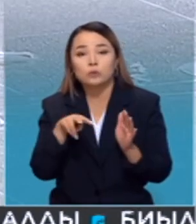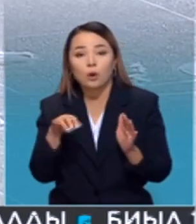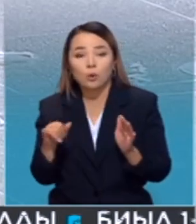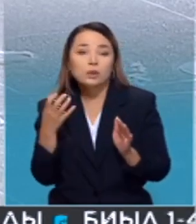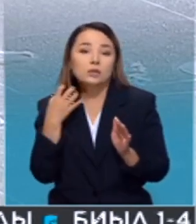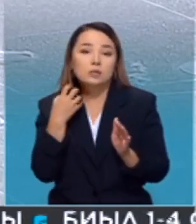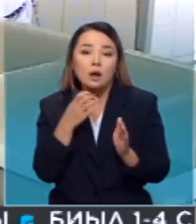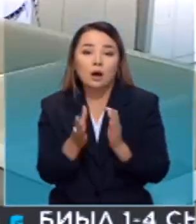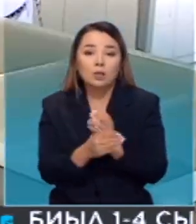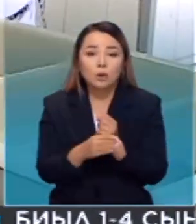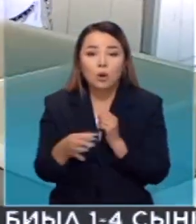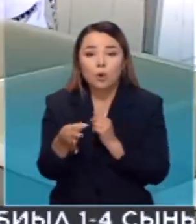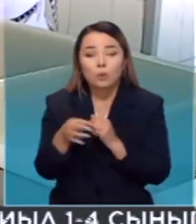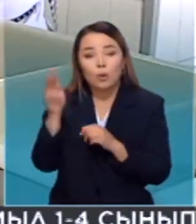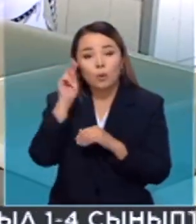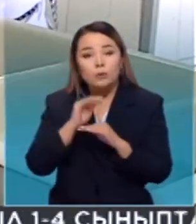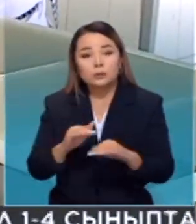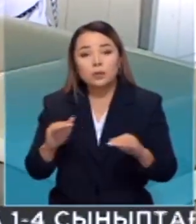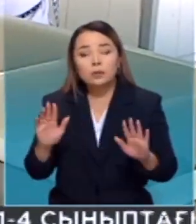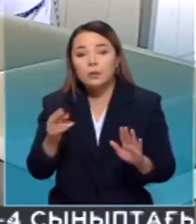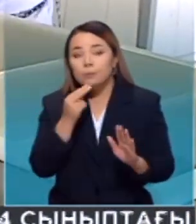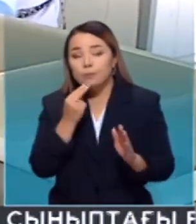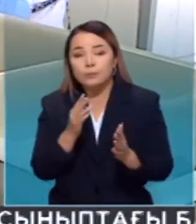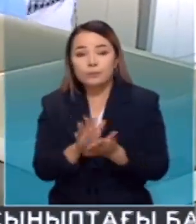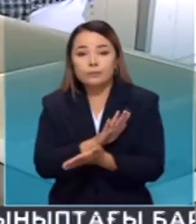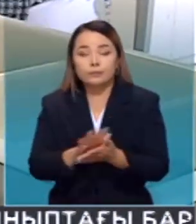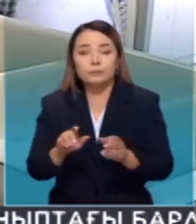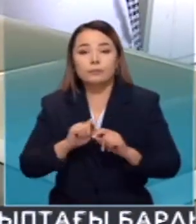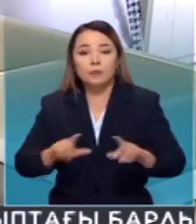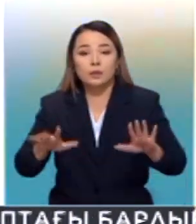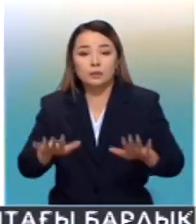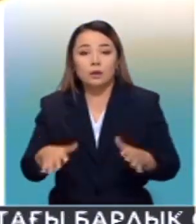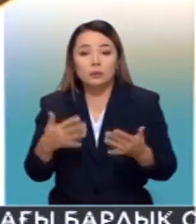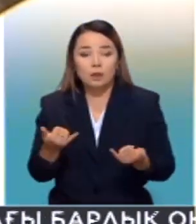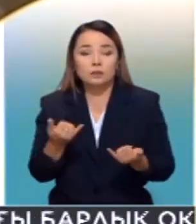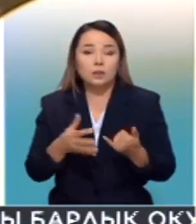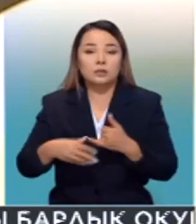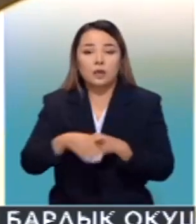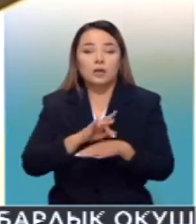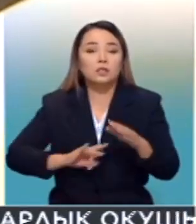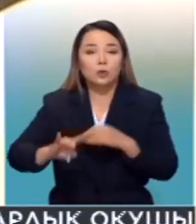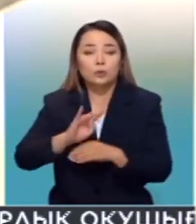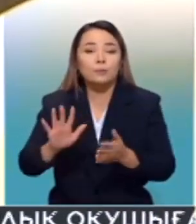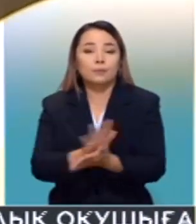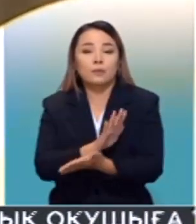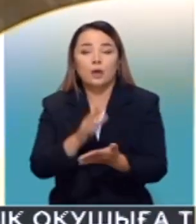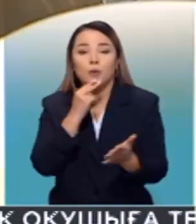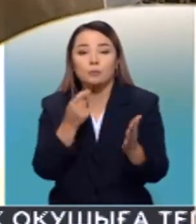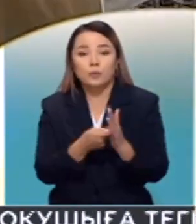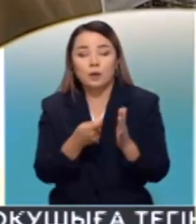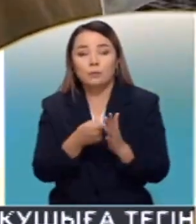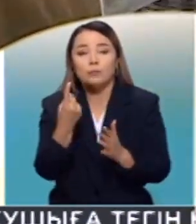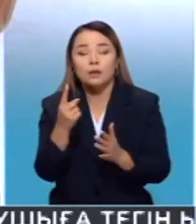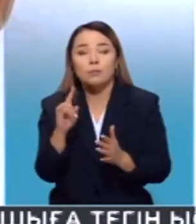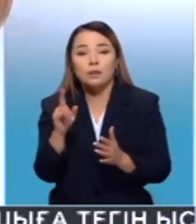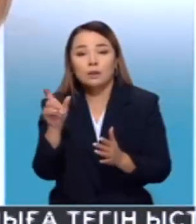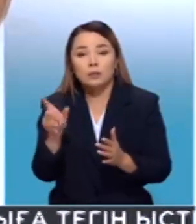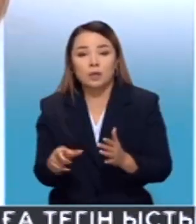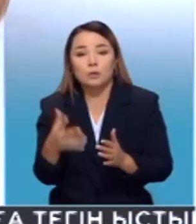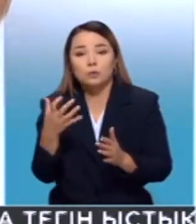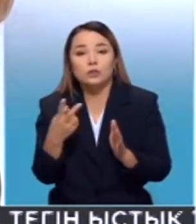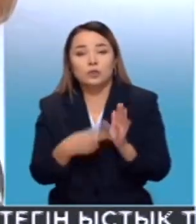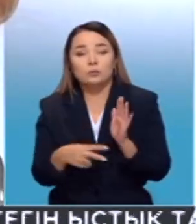Ұлытау, Қызылорда және Атырау облыстарының оқушылары ғана мектепте тегін тамақтанатын. Айта кетейік, республика бойынша тегін тамақтану құны бір балаға орта